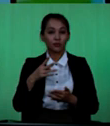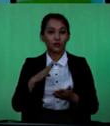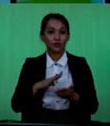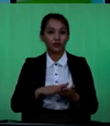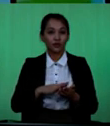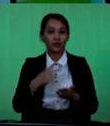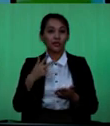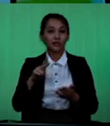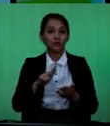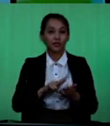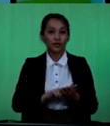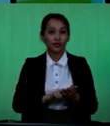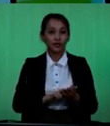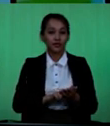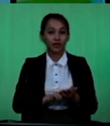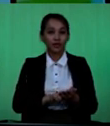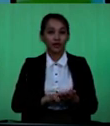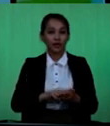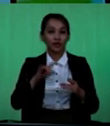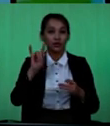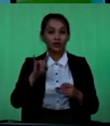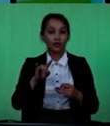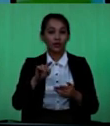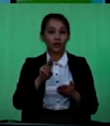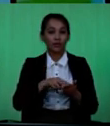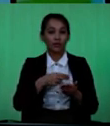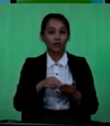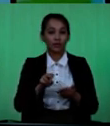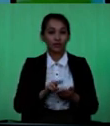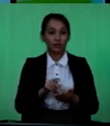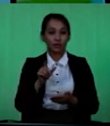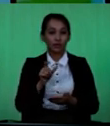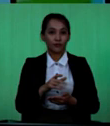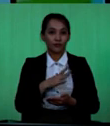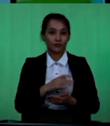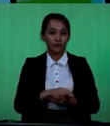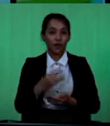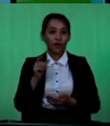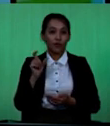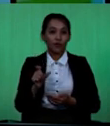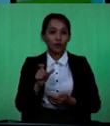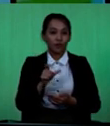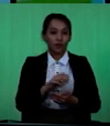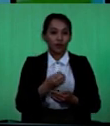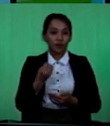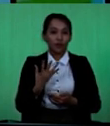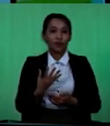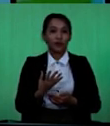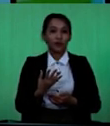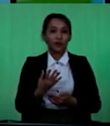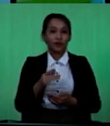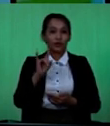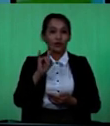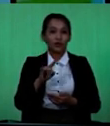romni bo'yashdi. Bo'yoqchilar yana nechta romni bo'yashlari kerak? Diqqat qiling. Bu